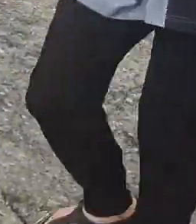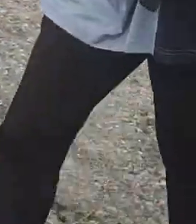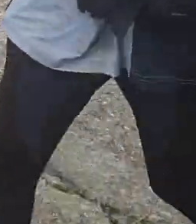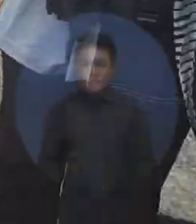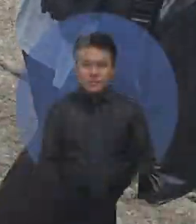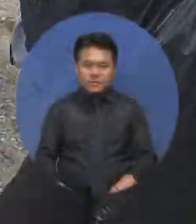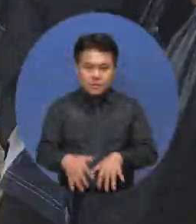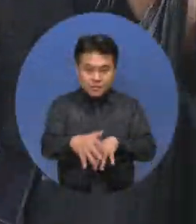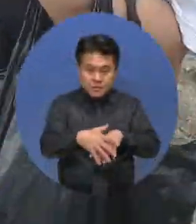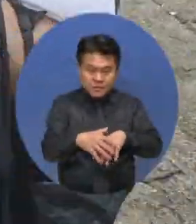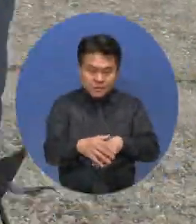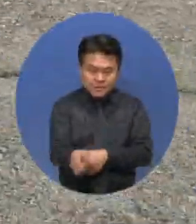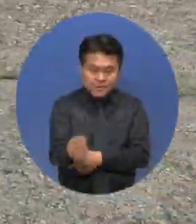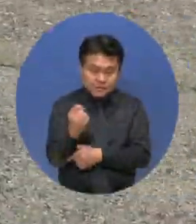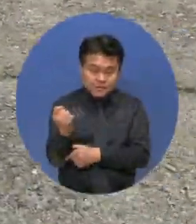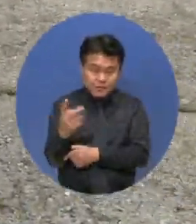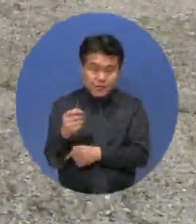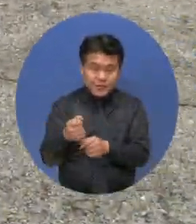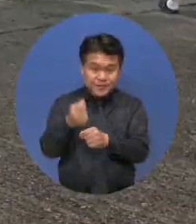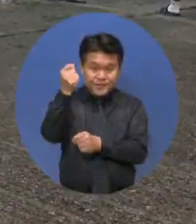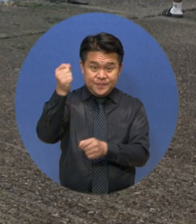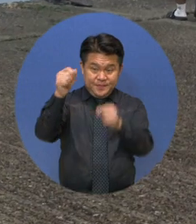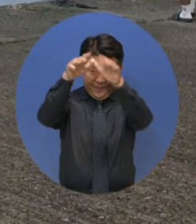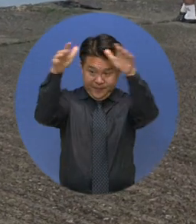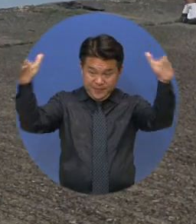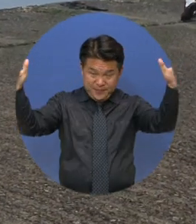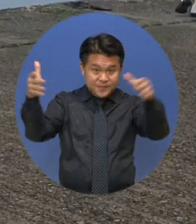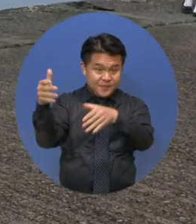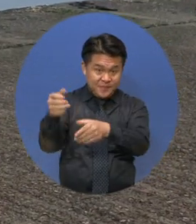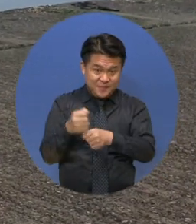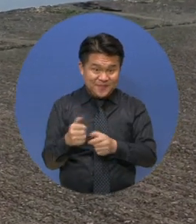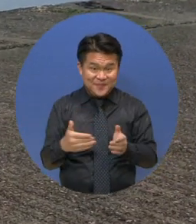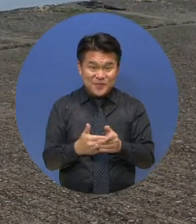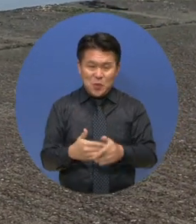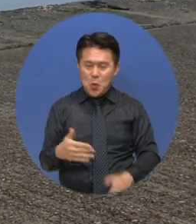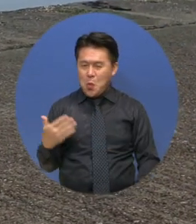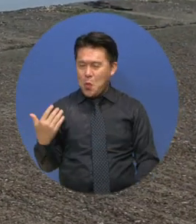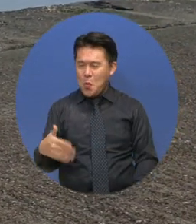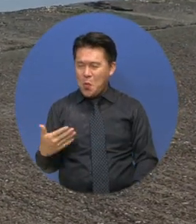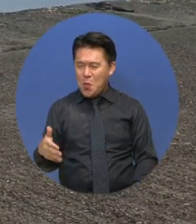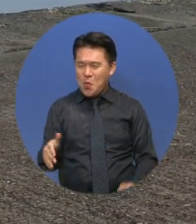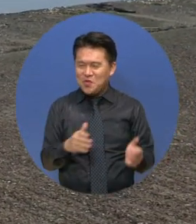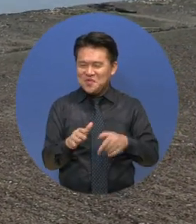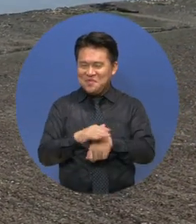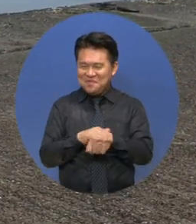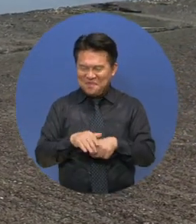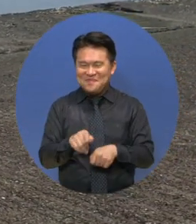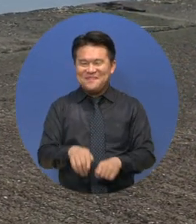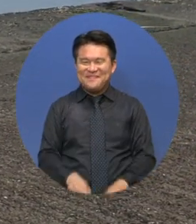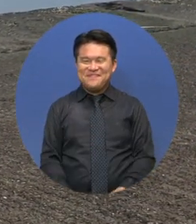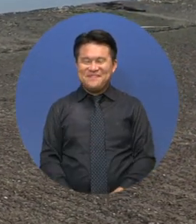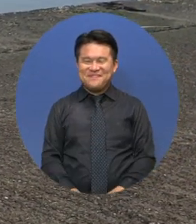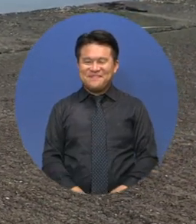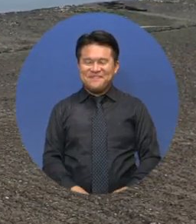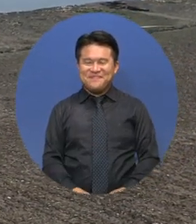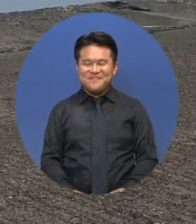어망과 낚싯대, 그리고 파라솔까지 단단히 준비하고 오셨더라고요.